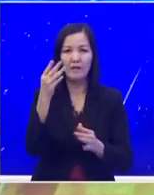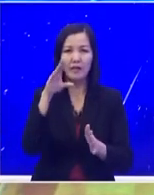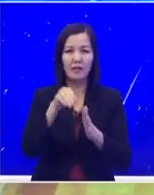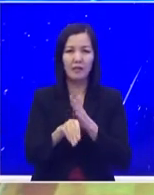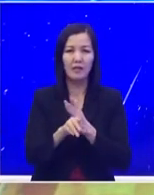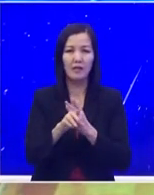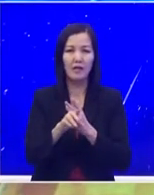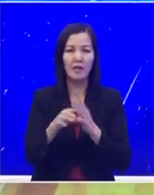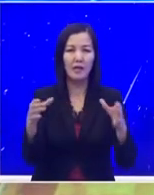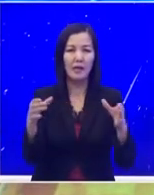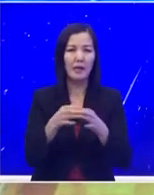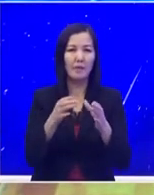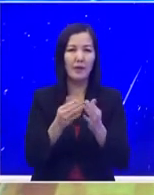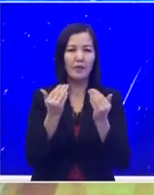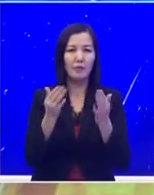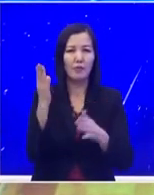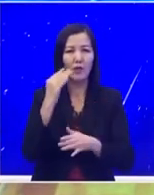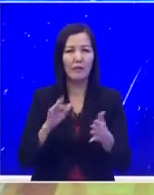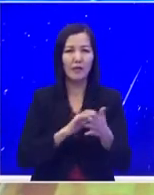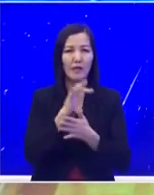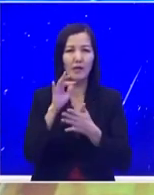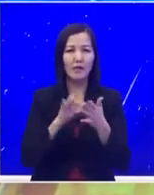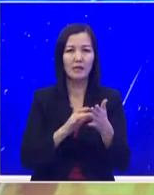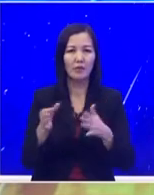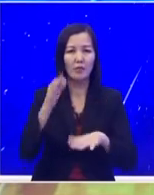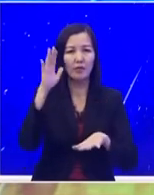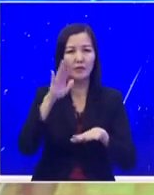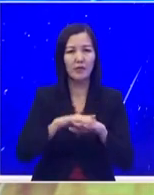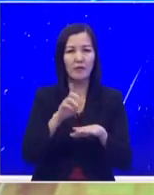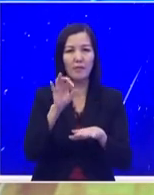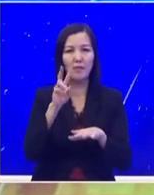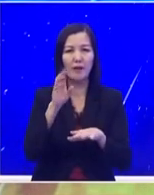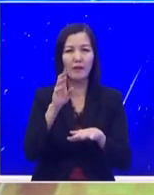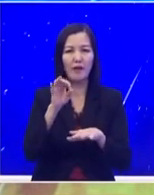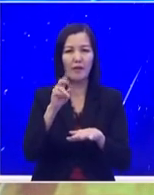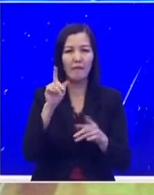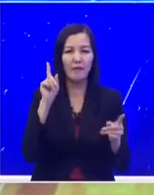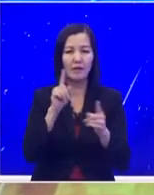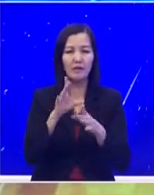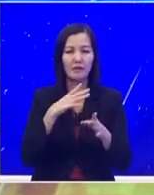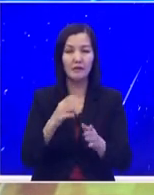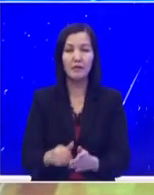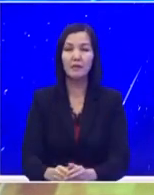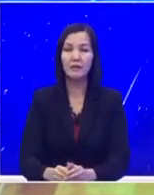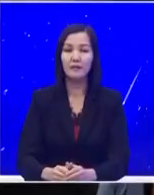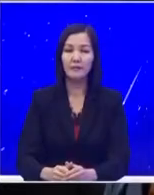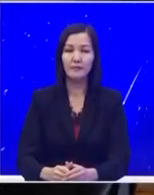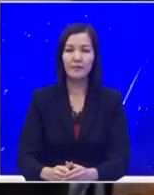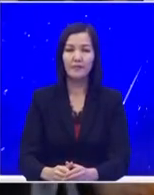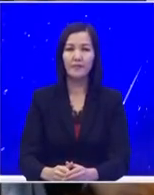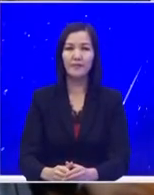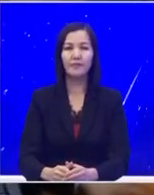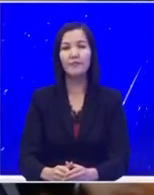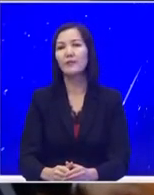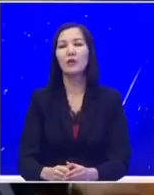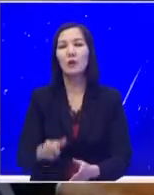Метал компаниясының өкілдері бүгін Алматы қаласындағы өкілдікте облыс әкімі Амандық Баталовпен кездесті. Фэмс